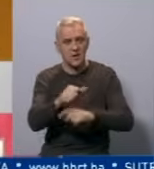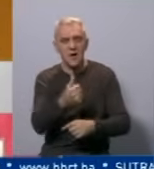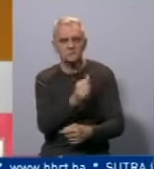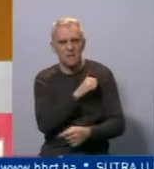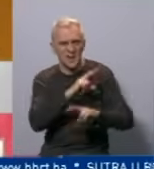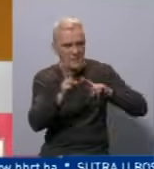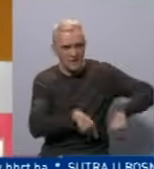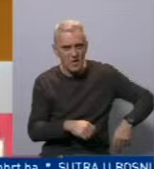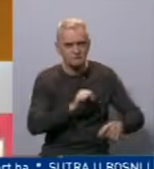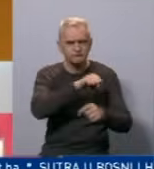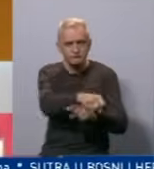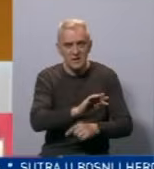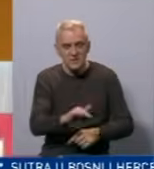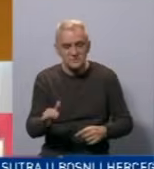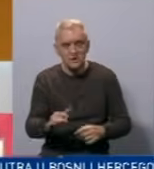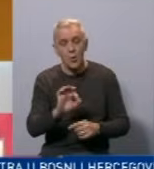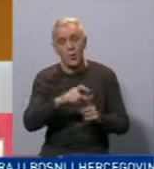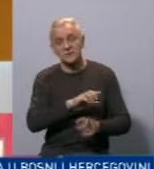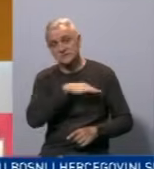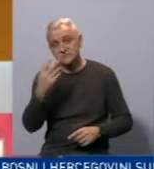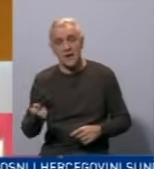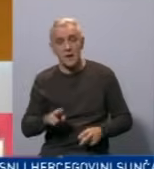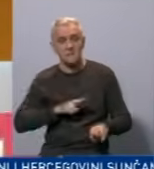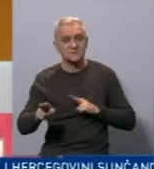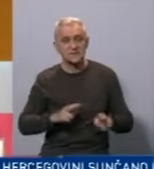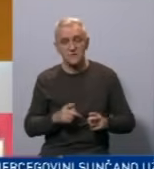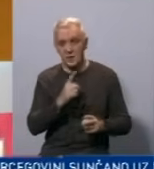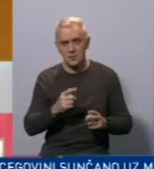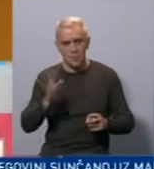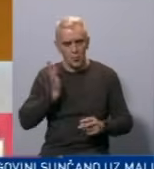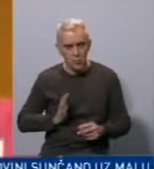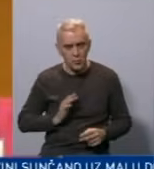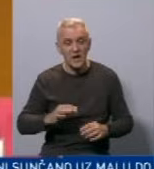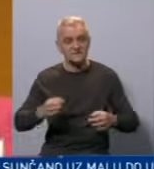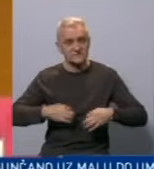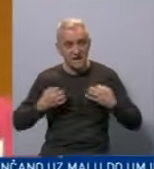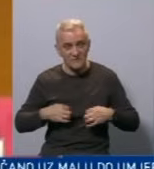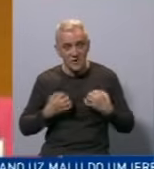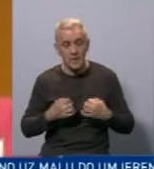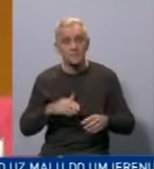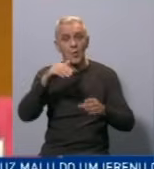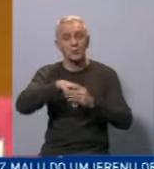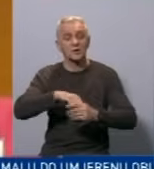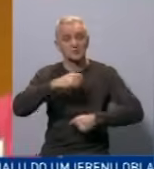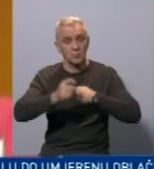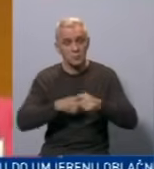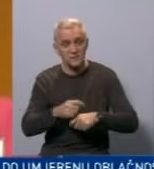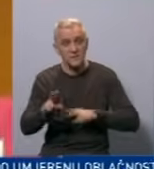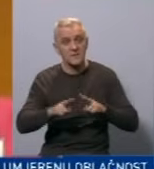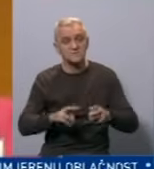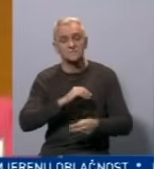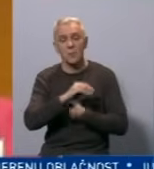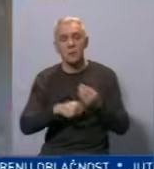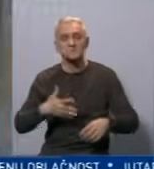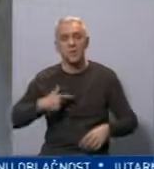i zlostavljanje od strane Ministarstva prosvjete i kulture, Ministarstva zdravlja, Ministarstva unutrašnjih poslova i Ministarstva porodice, omladine